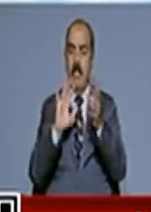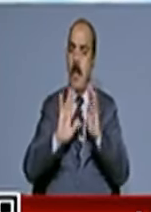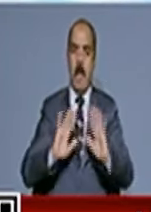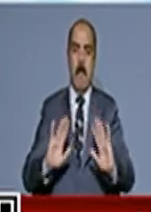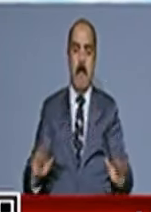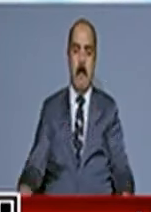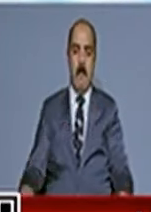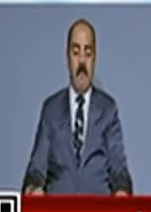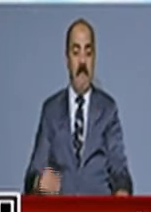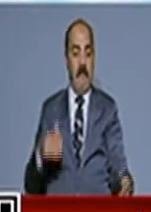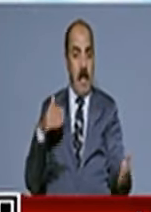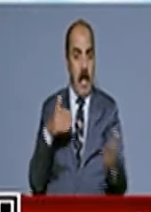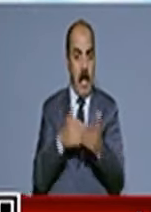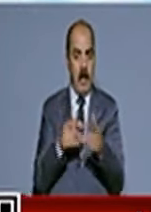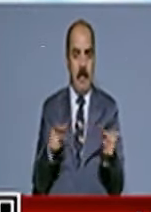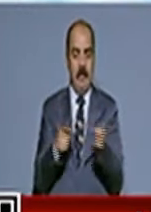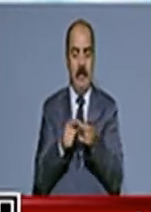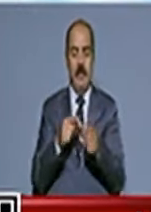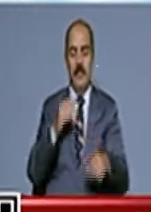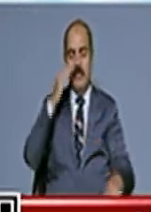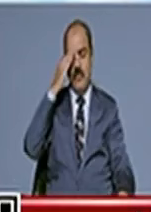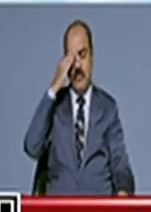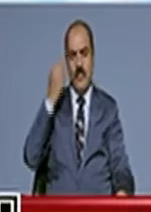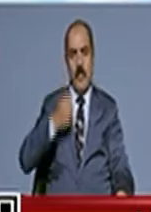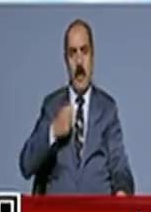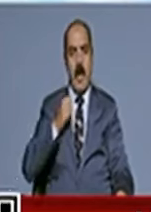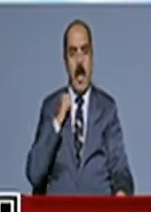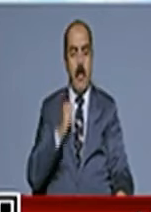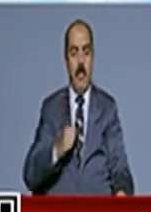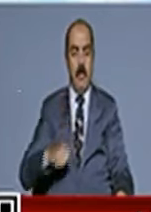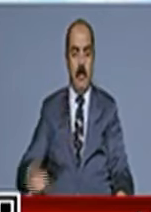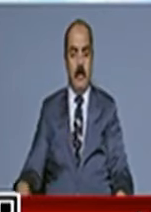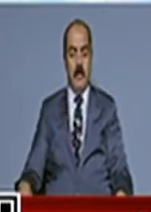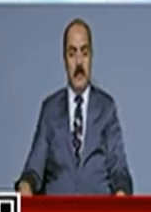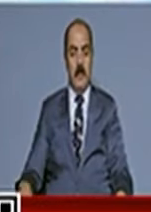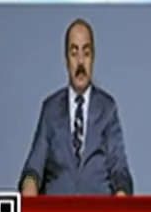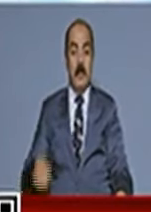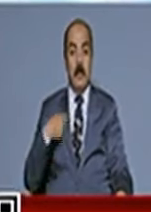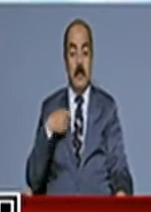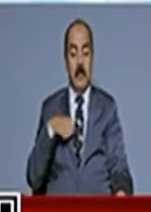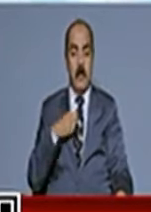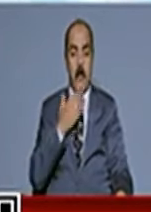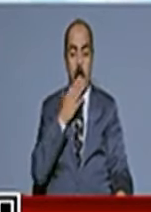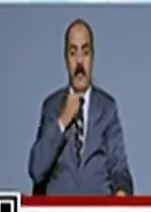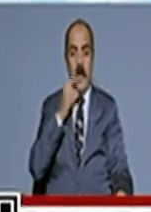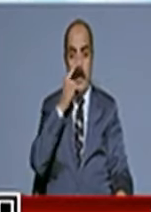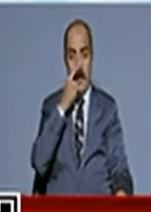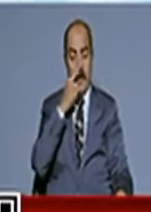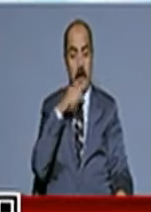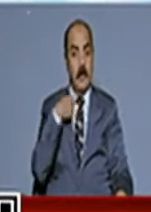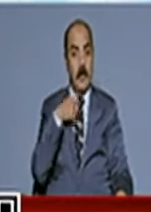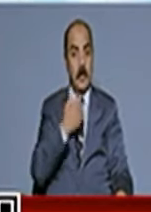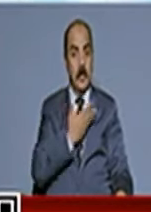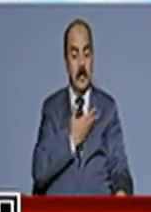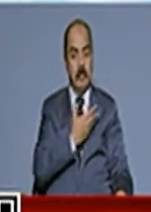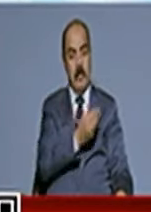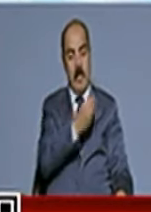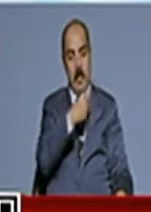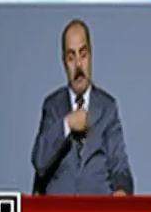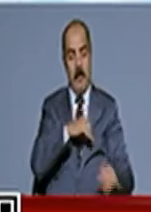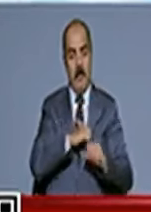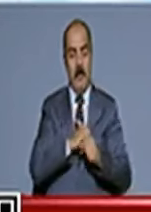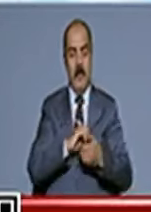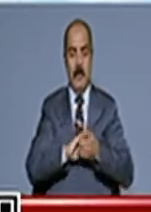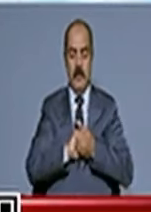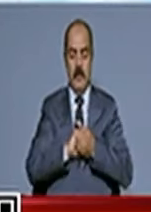وختاما أتقدم بالشكر مرة أخرى لفخامة الرئيس بوتين على انضمامه لهذه